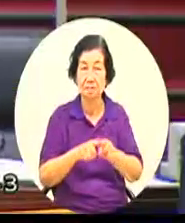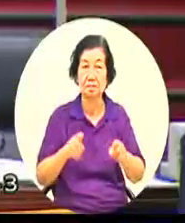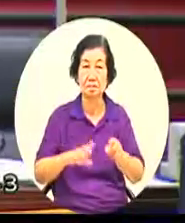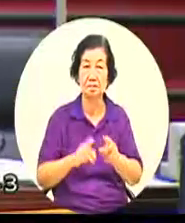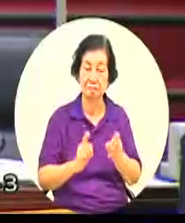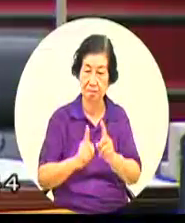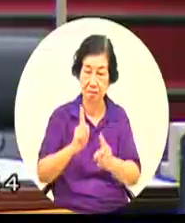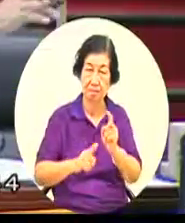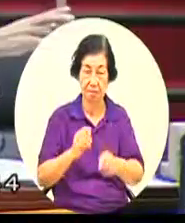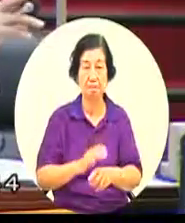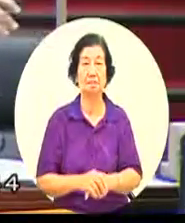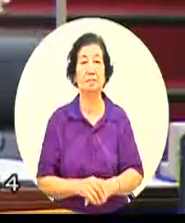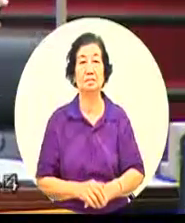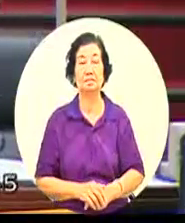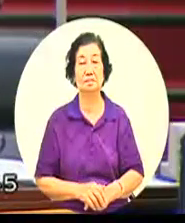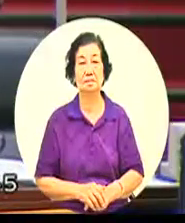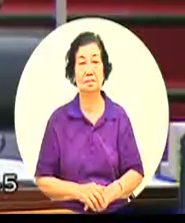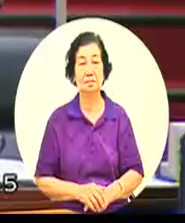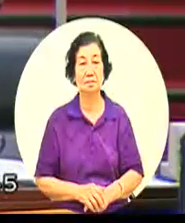上。